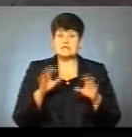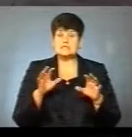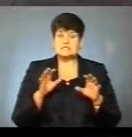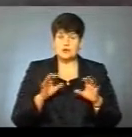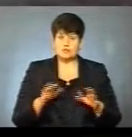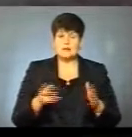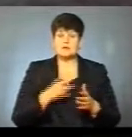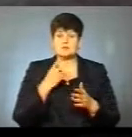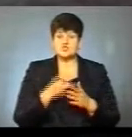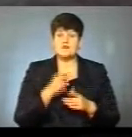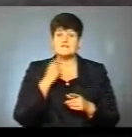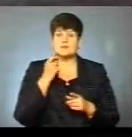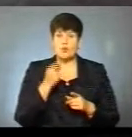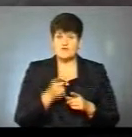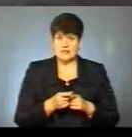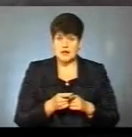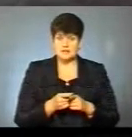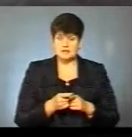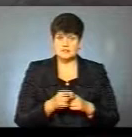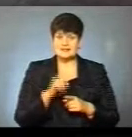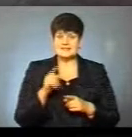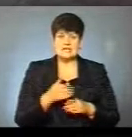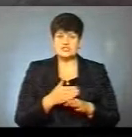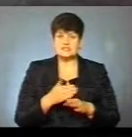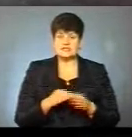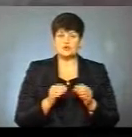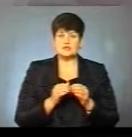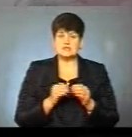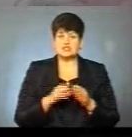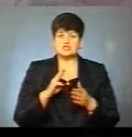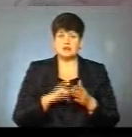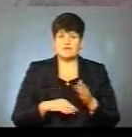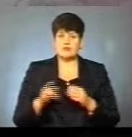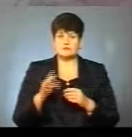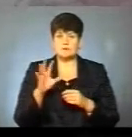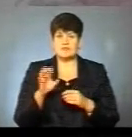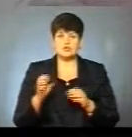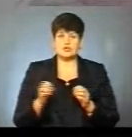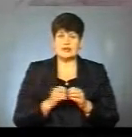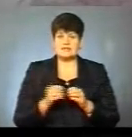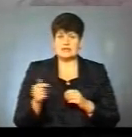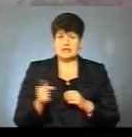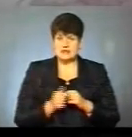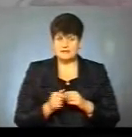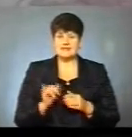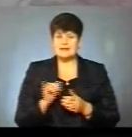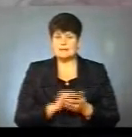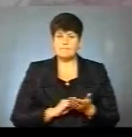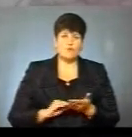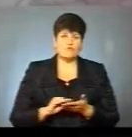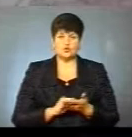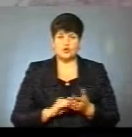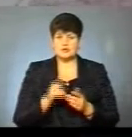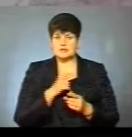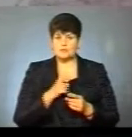передбачає відповідальність за частиною 10 штраф в розмірі 510 гривень і повторно на протязі